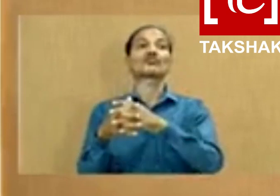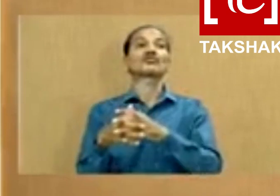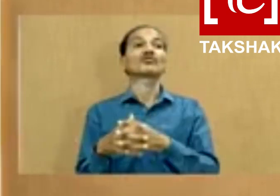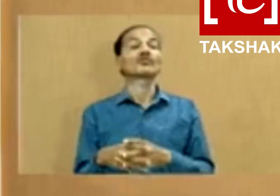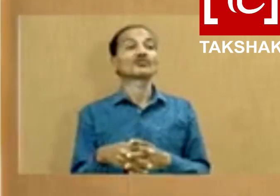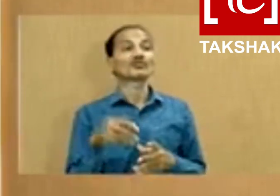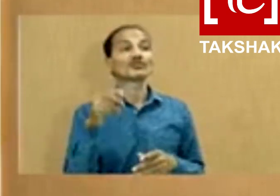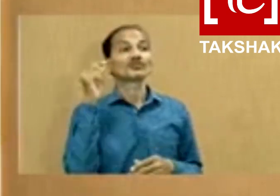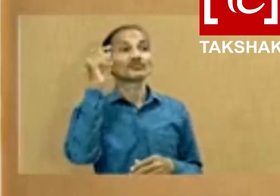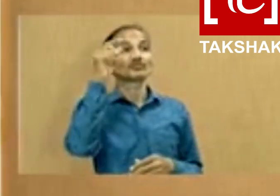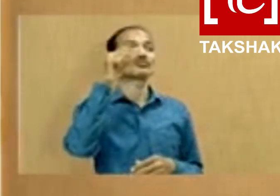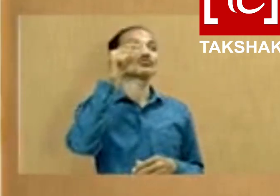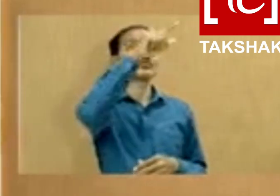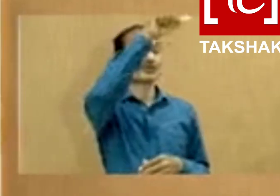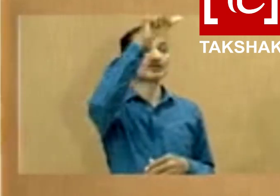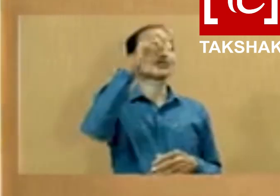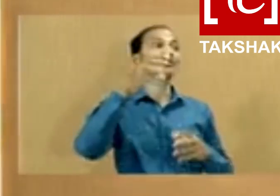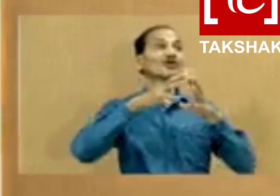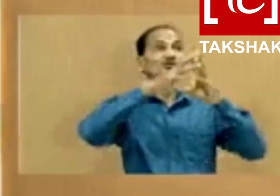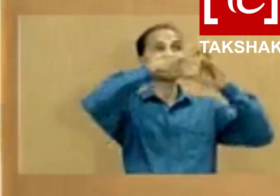ଗତକାଲି 3ଟା ସୁଦ୍ଧା ମୁଁ ଆପଣଙ୍କୁ କହିଥିଲି